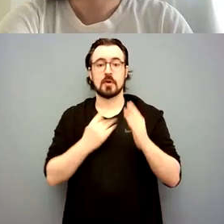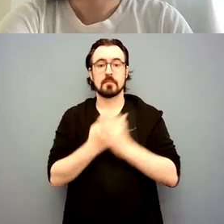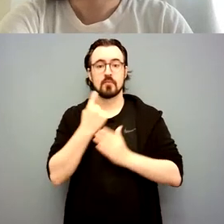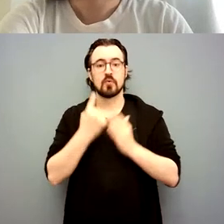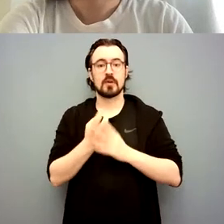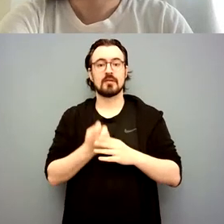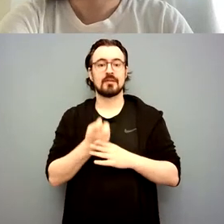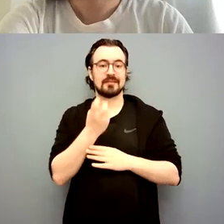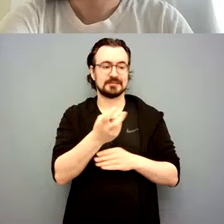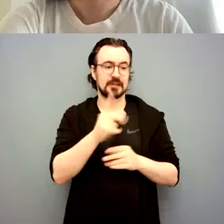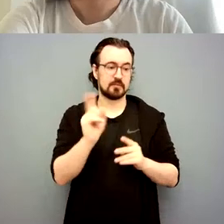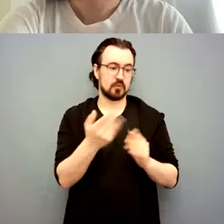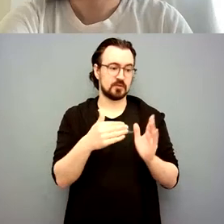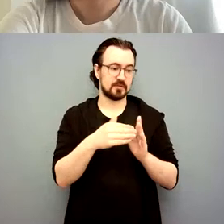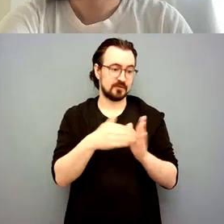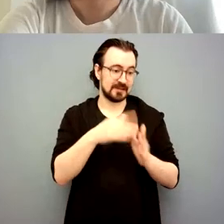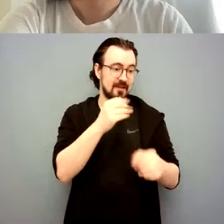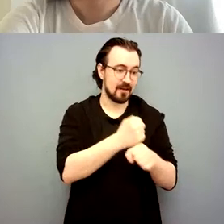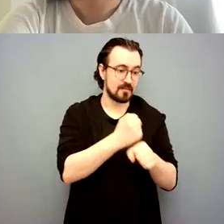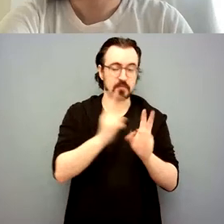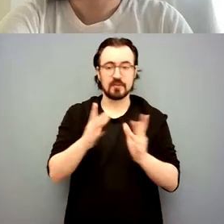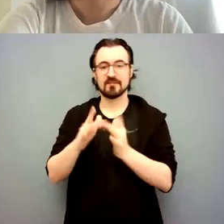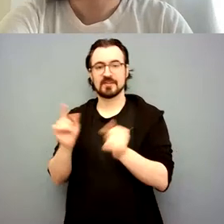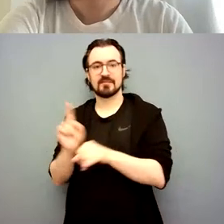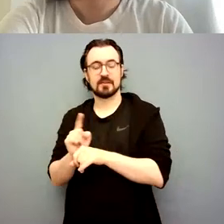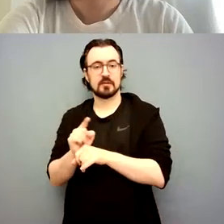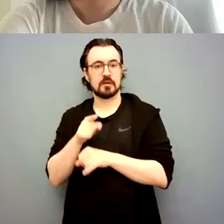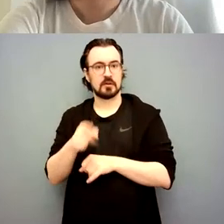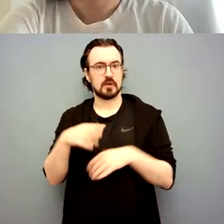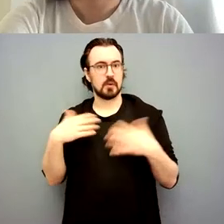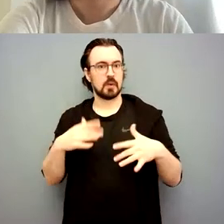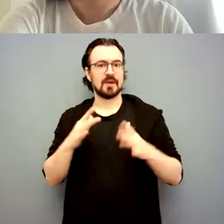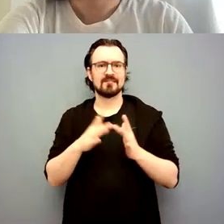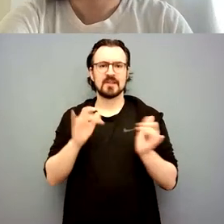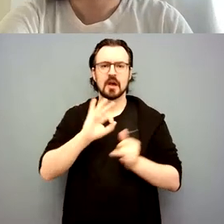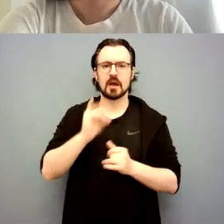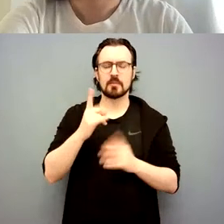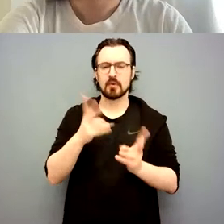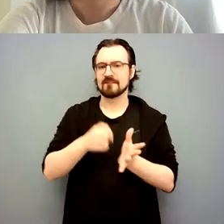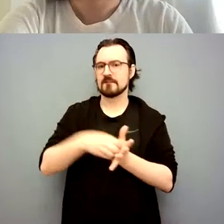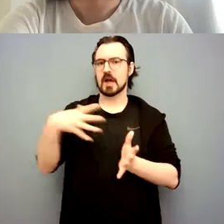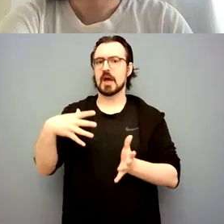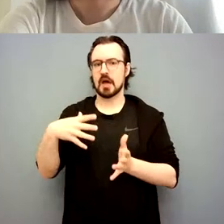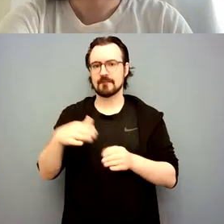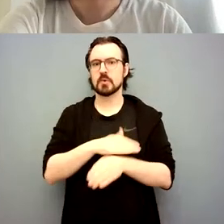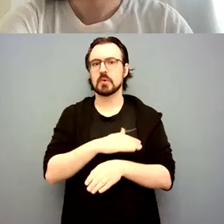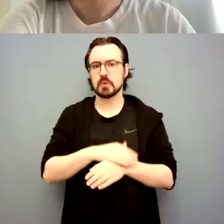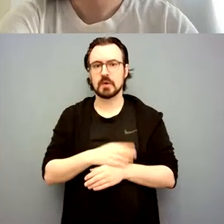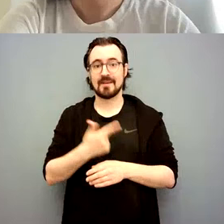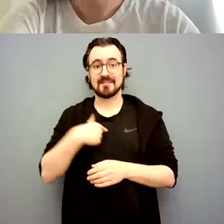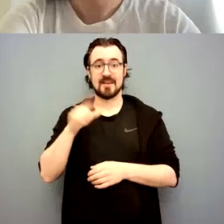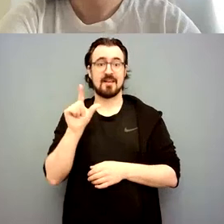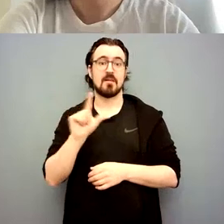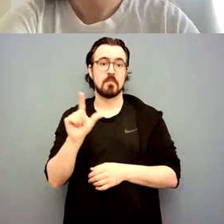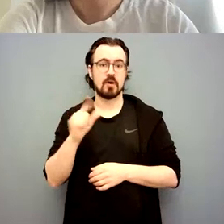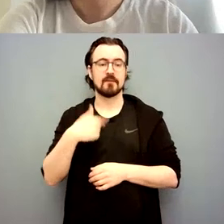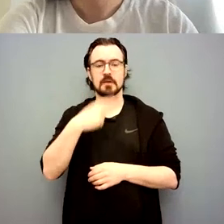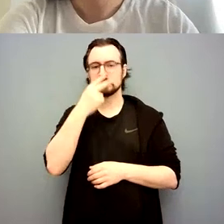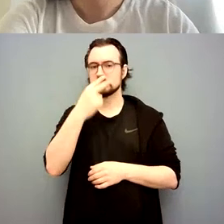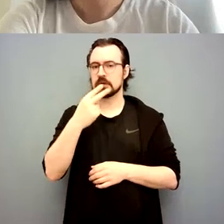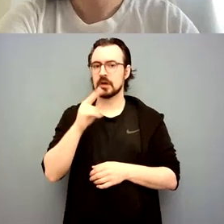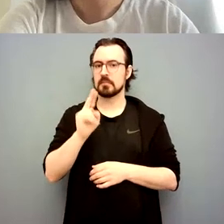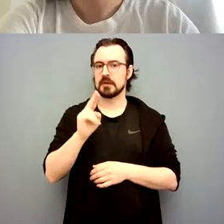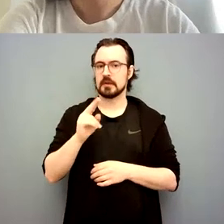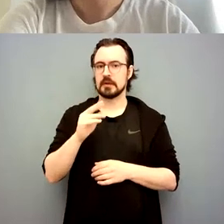resa både för arbete och fritid, det är en otrolig frihet och värdighet. Och vi liberaler vill se en betydligt